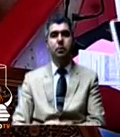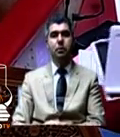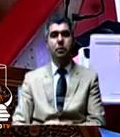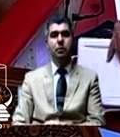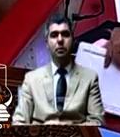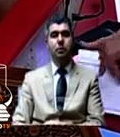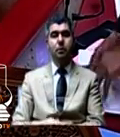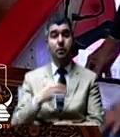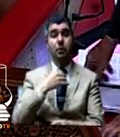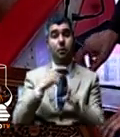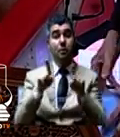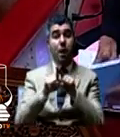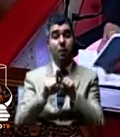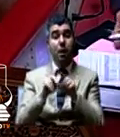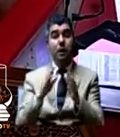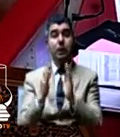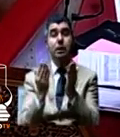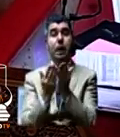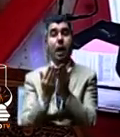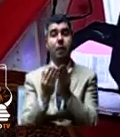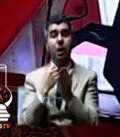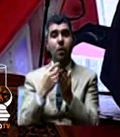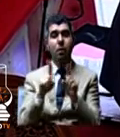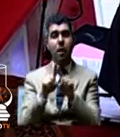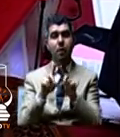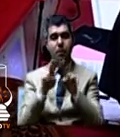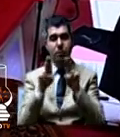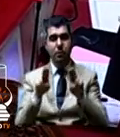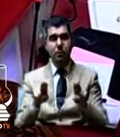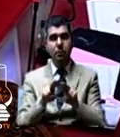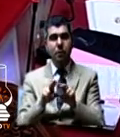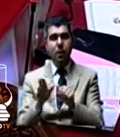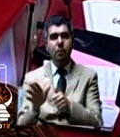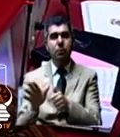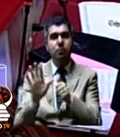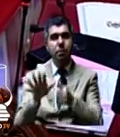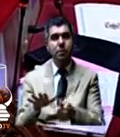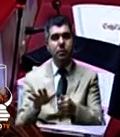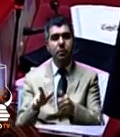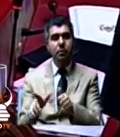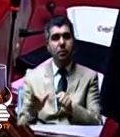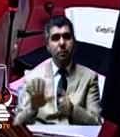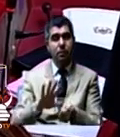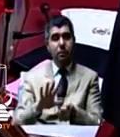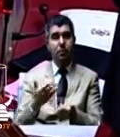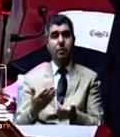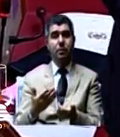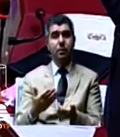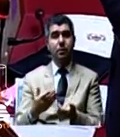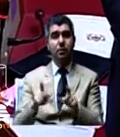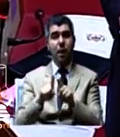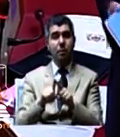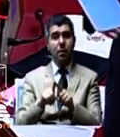طالب يخدم. ما باغينش نعطيو للطالب هذا النوع هذا ديال 600 درهم و700 درهم، الطالب غادي يبدا يستهلك ما